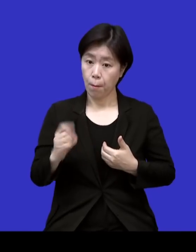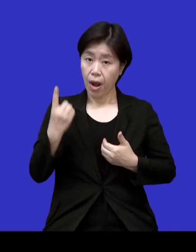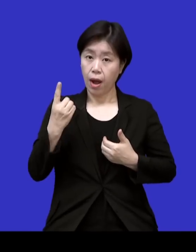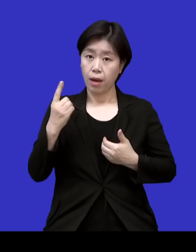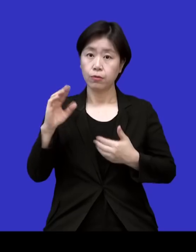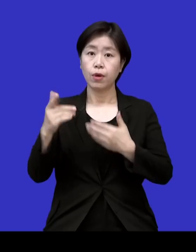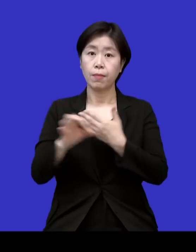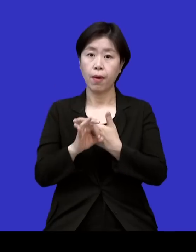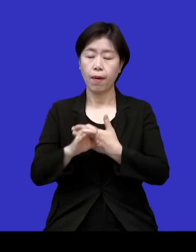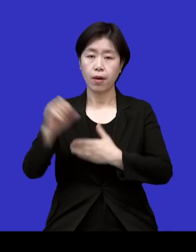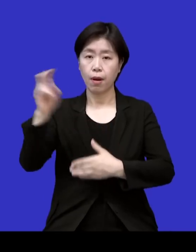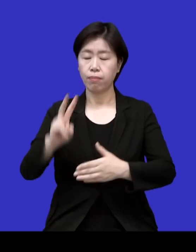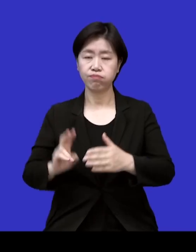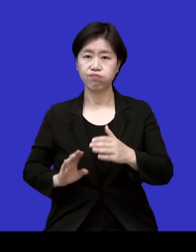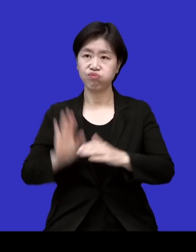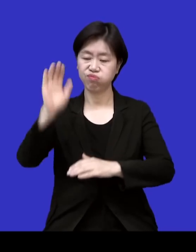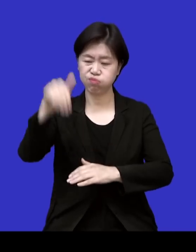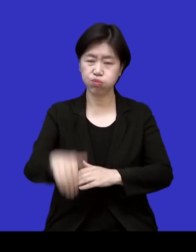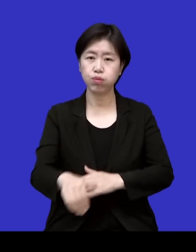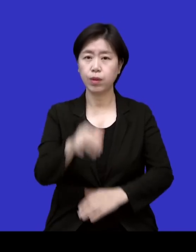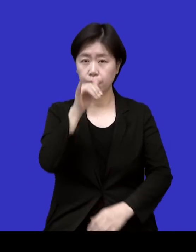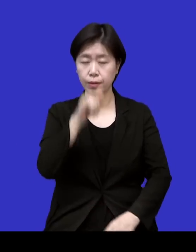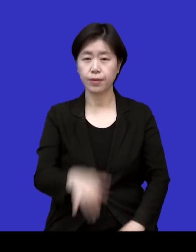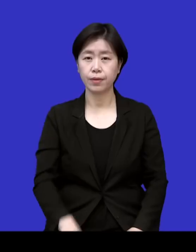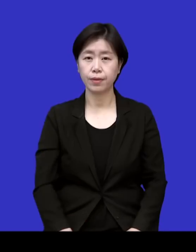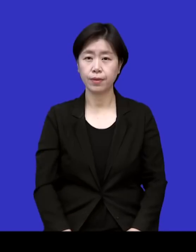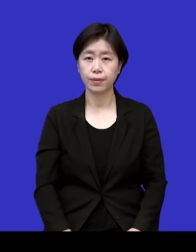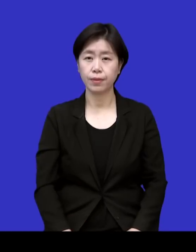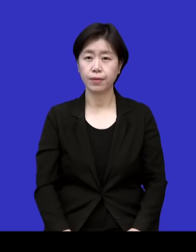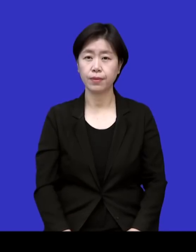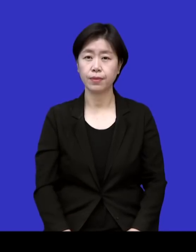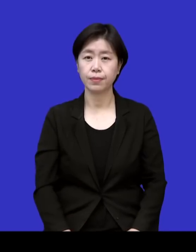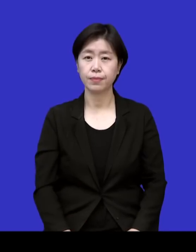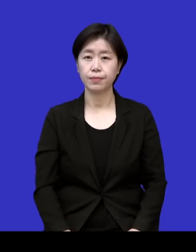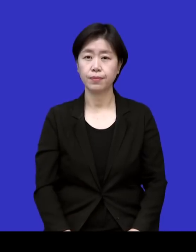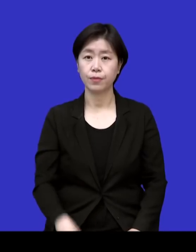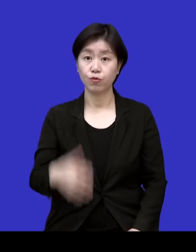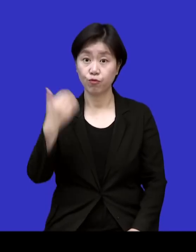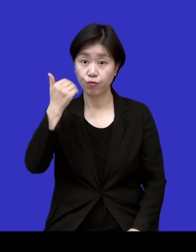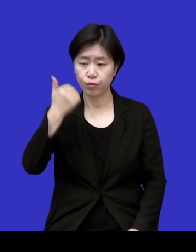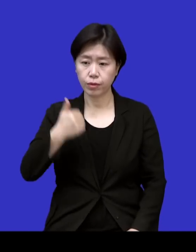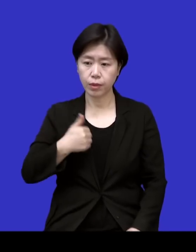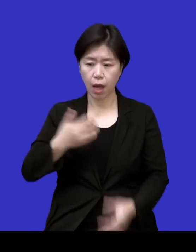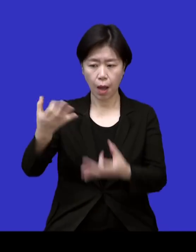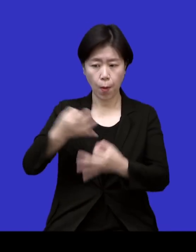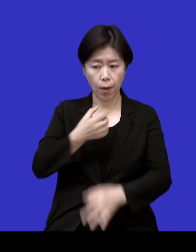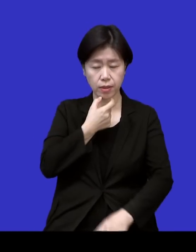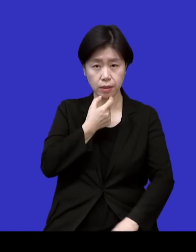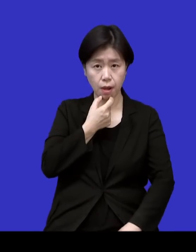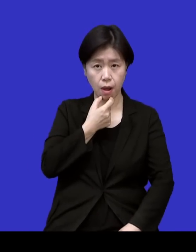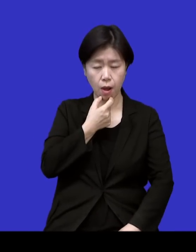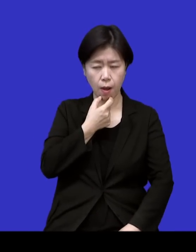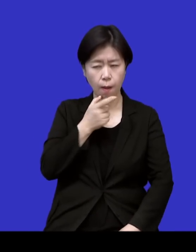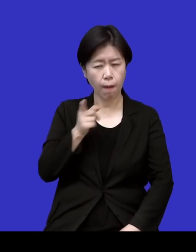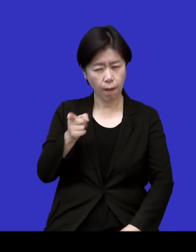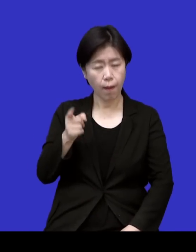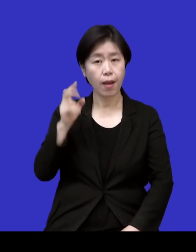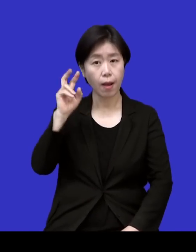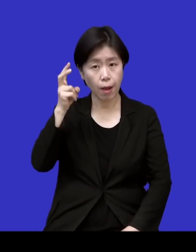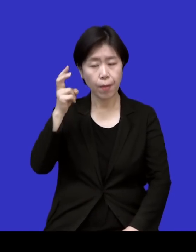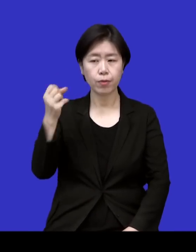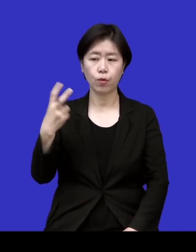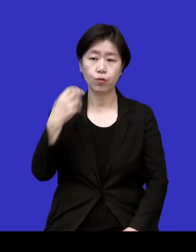나락으로 떨어지는 거예요. 어. 뭔가 누군가가 나를 뭐 싫어한다든지 아니면 뭔가 이렇게 트러블이 있었다든지